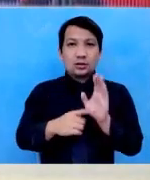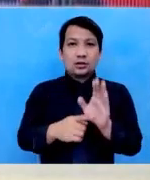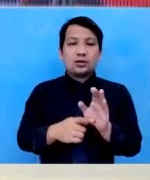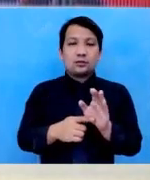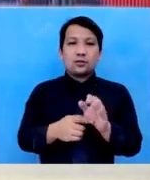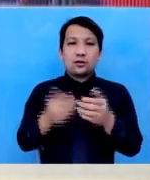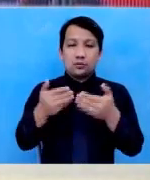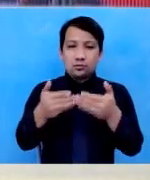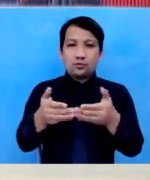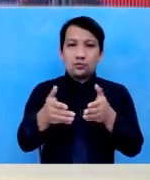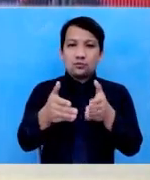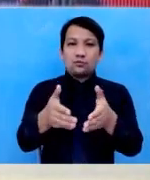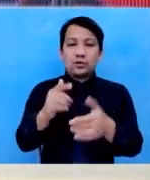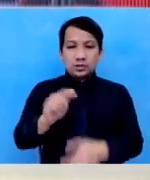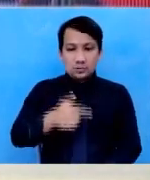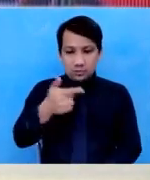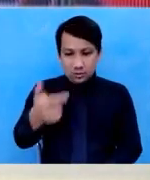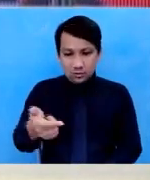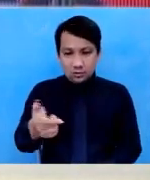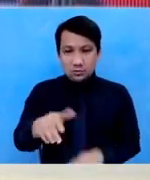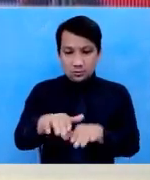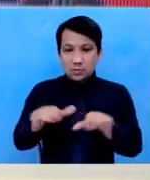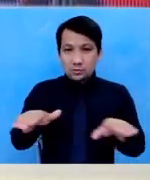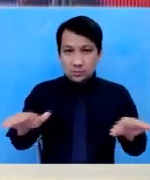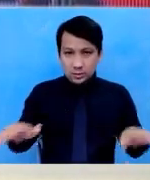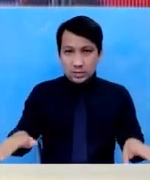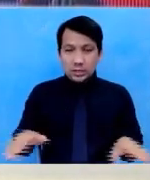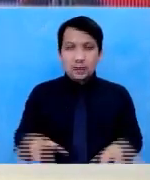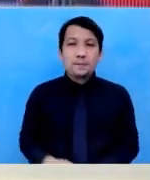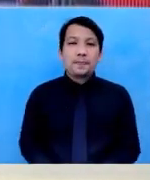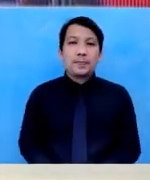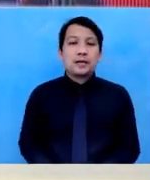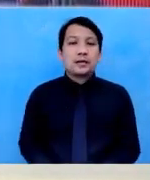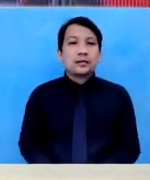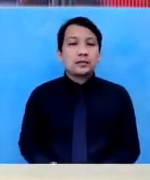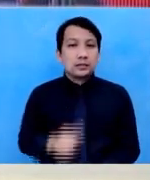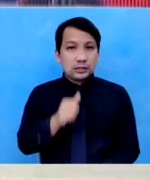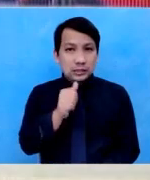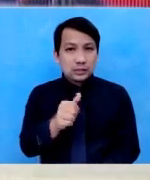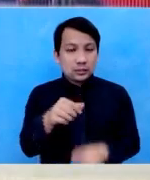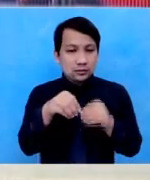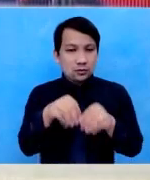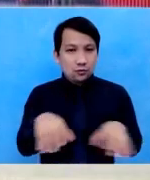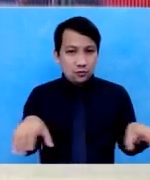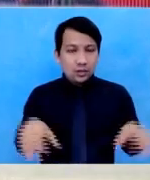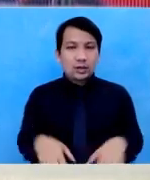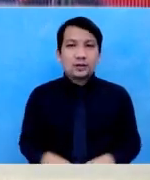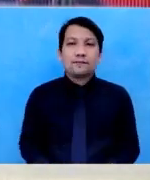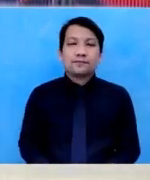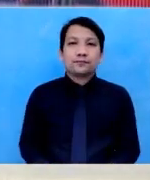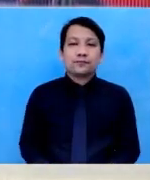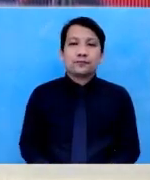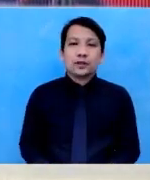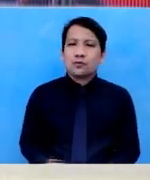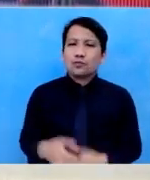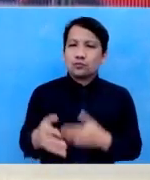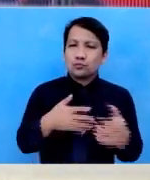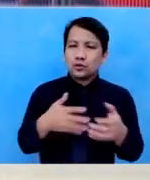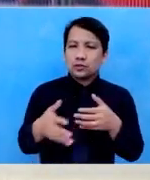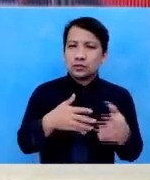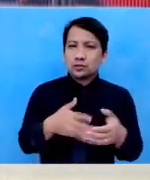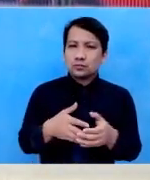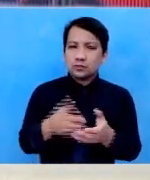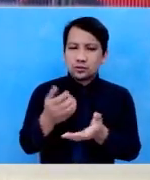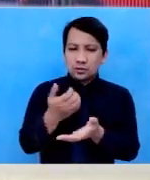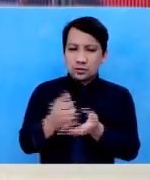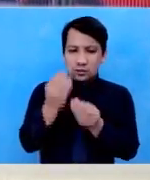nating pamana sa ating mga anak na hindi mawawaldas. Kaya anumang gastusin ang